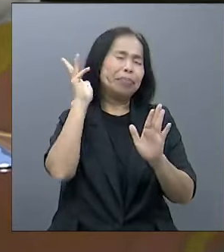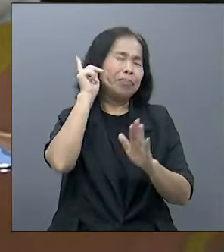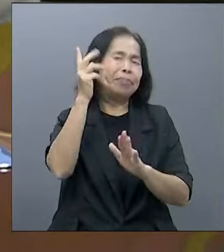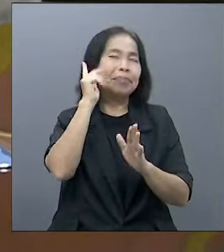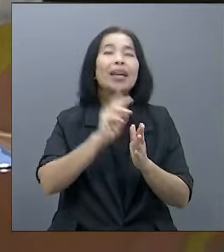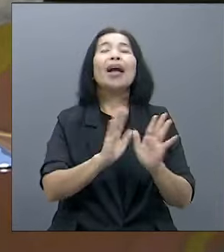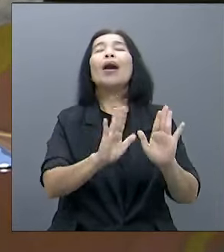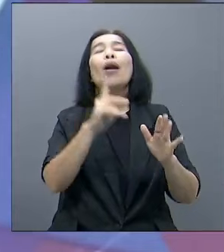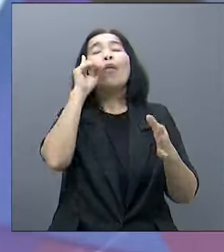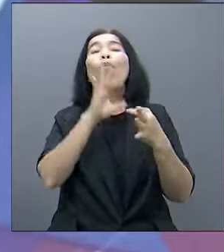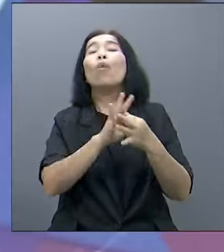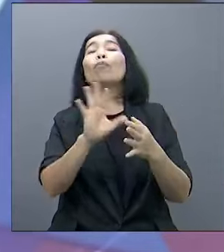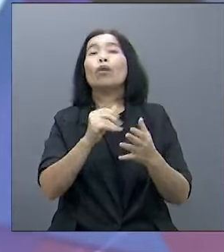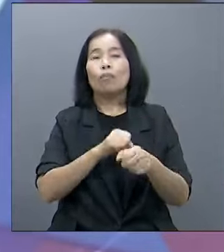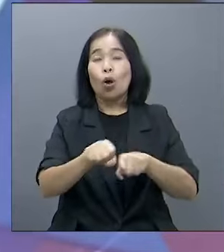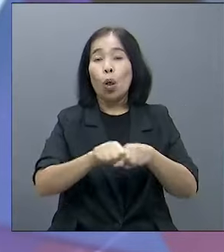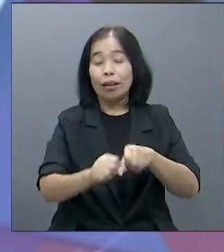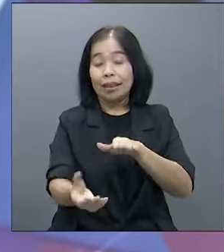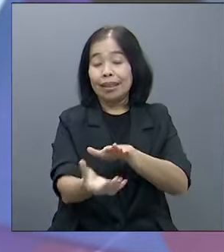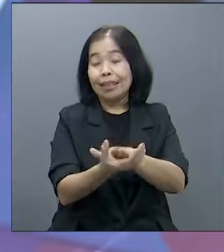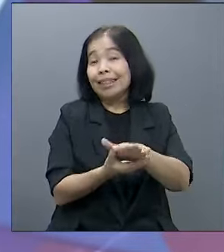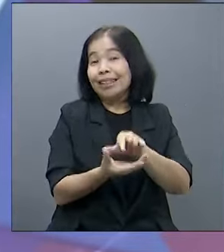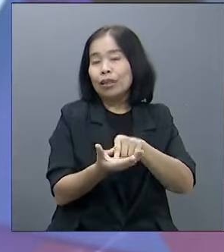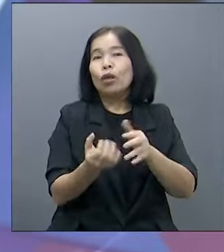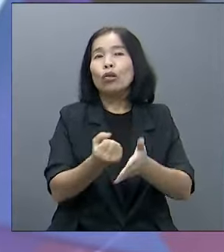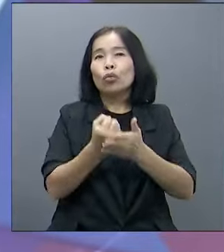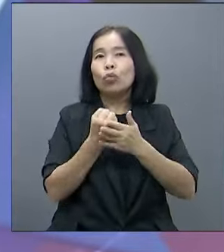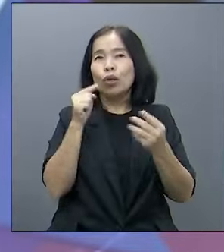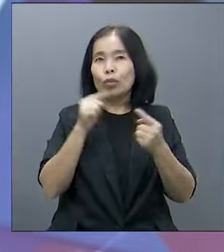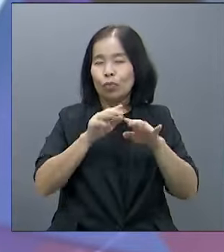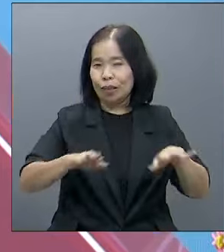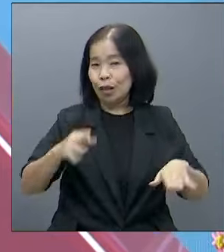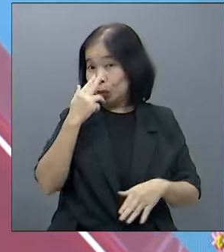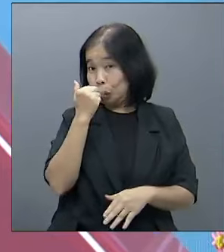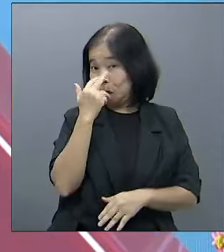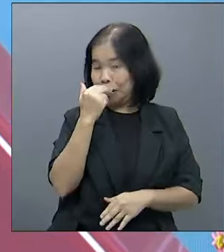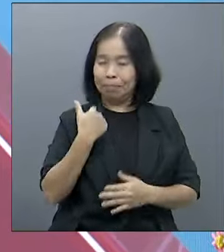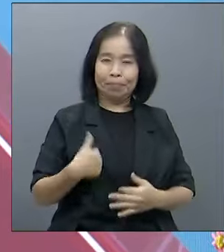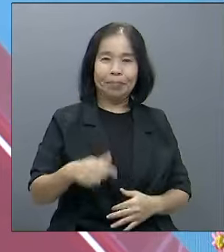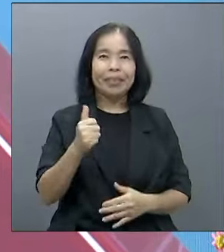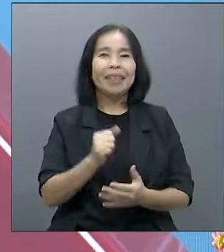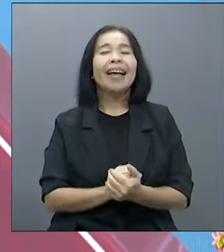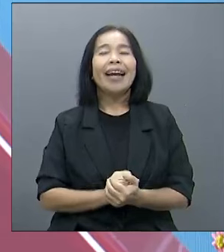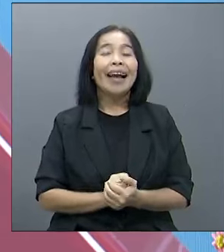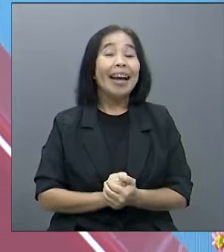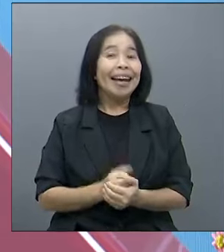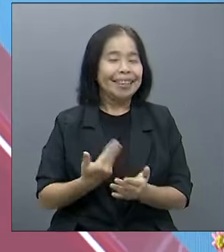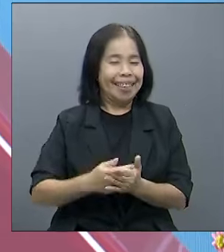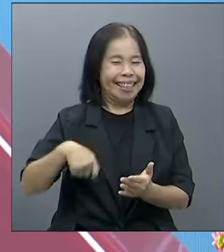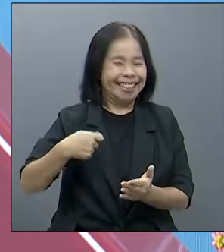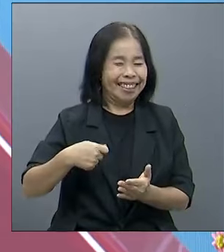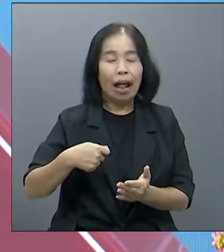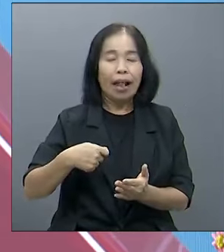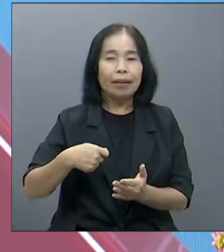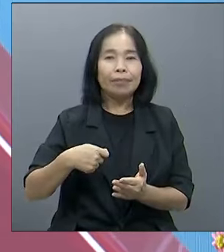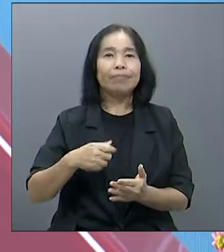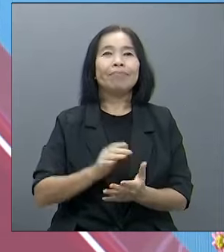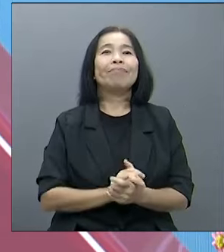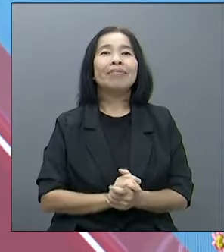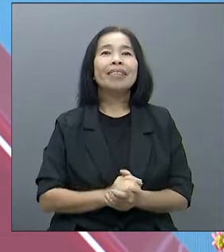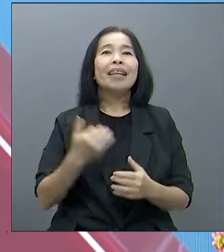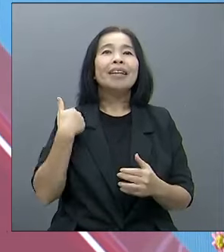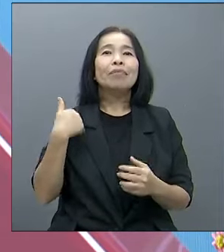ต้องห่วงนะเพราะว่ารองเท้าชุดวิ่งเนี่ยก็คือซัพพอร์ตโดยลูกชายคนนี้นะคะ ไม่แม่เราต้องนี่ไงเสียเงินไม่ว่าเสียหน้าไม่ได้สำหรับเราไงไป